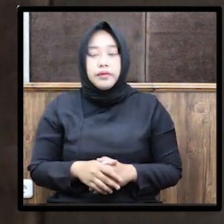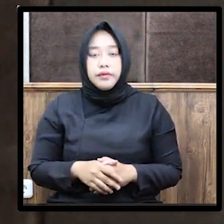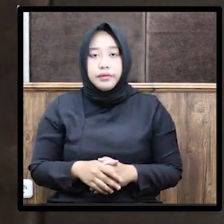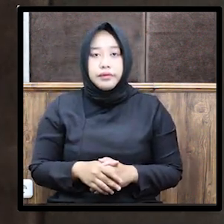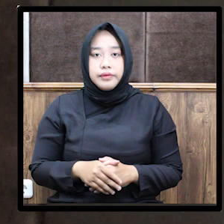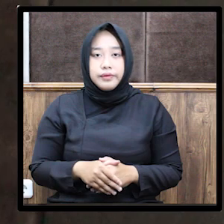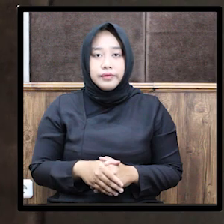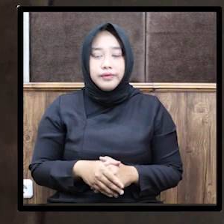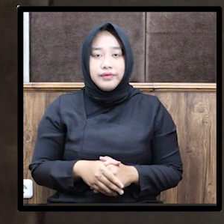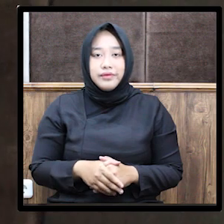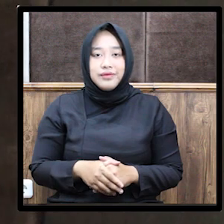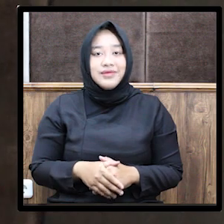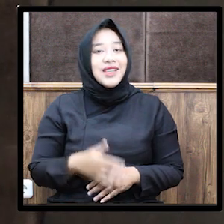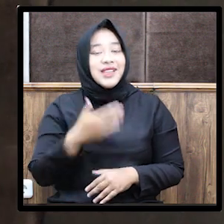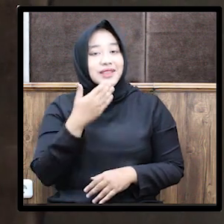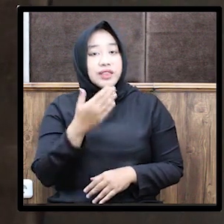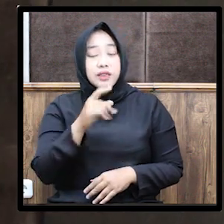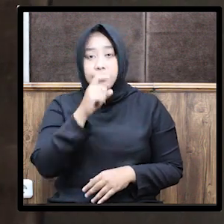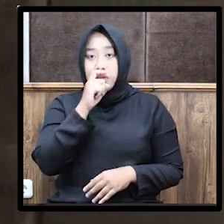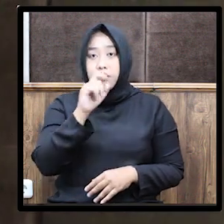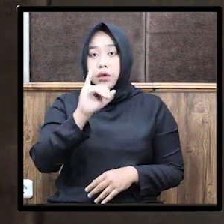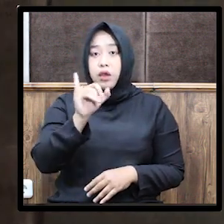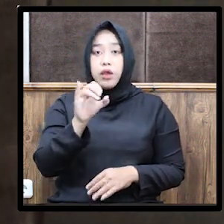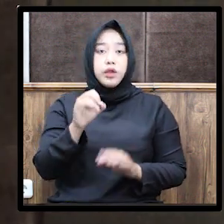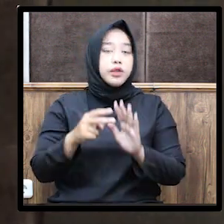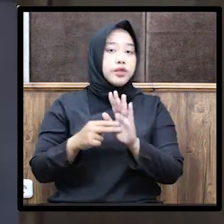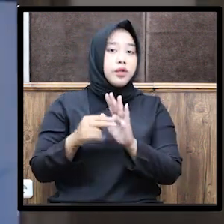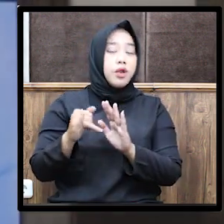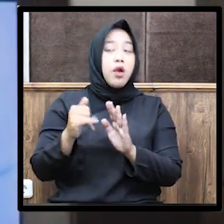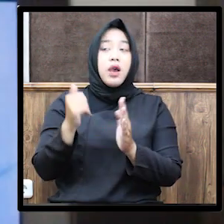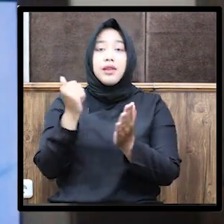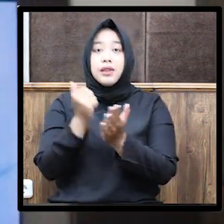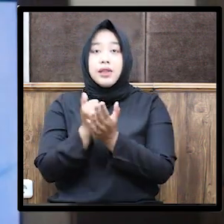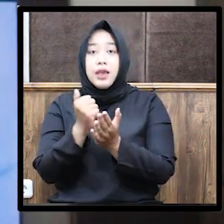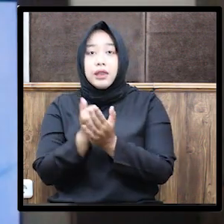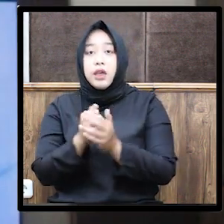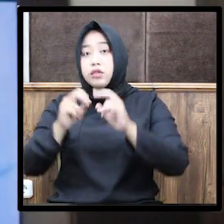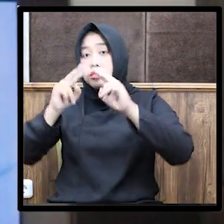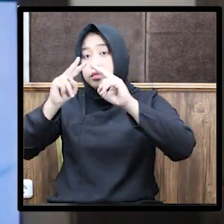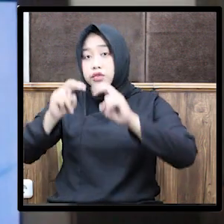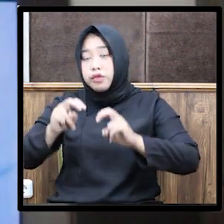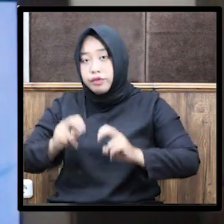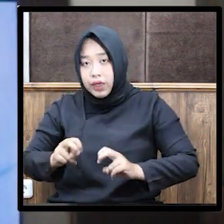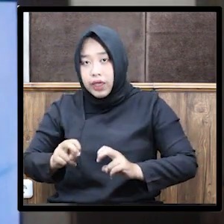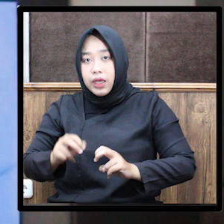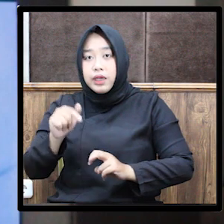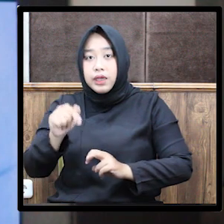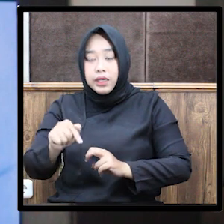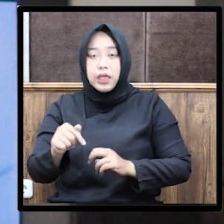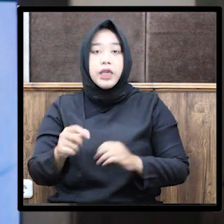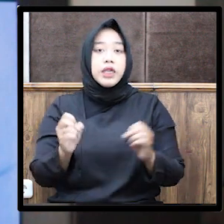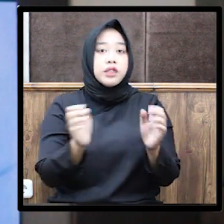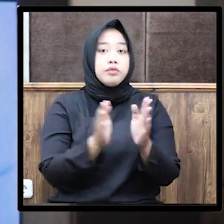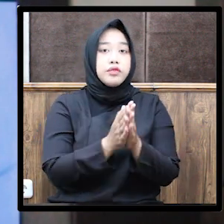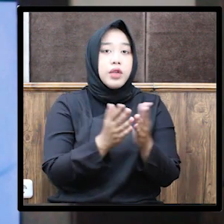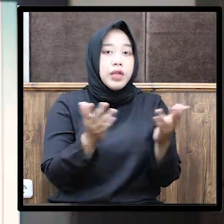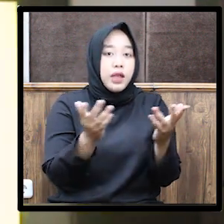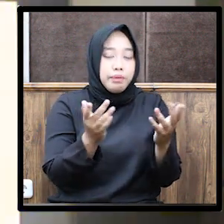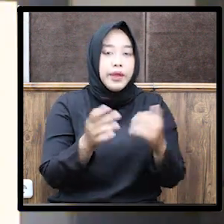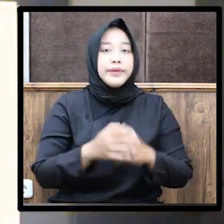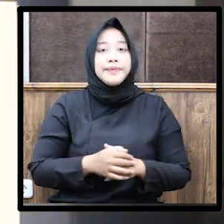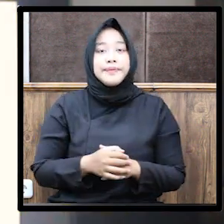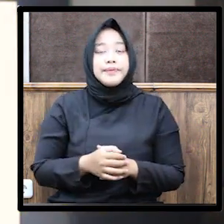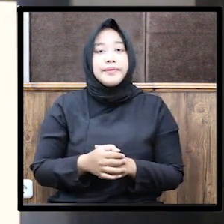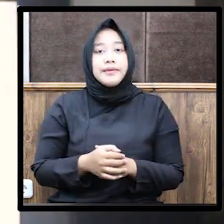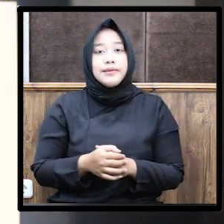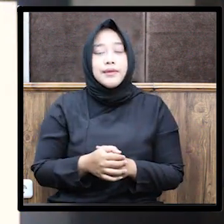jadi mengintervensi dan seterusnya. Itu sederhananya. Baik, terima kasih Pak Joni. Jadi memang ternyata dari hasil